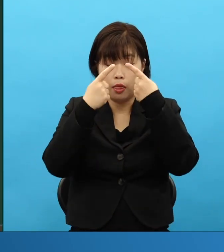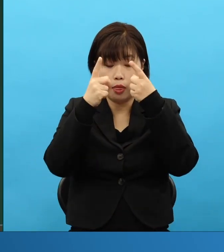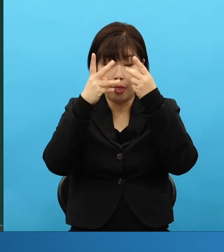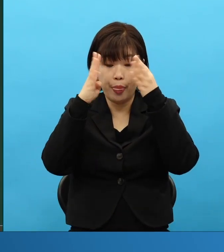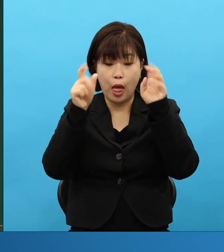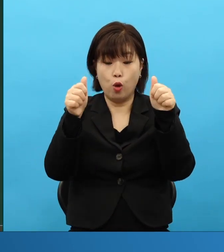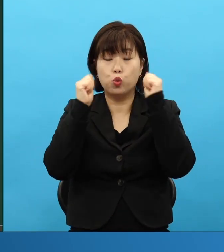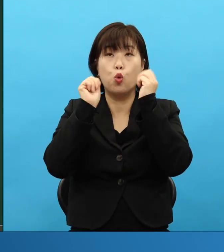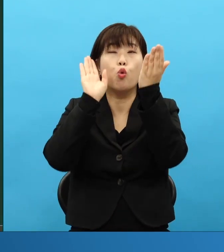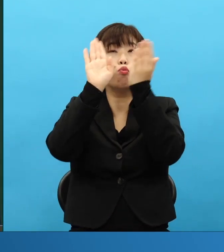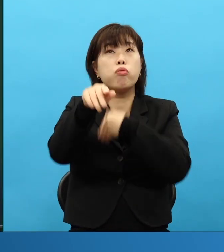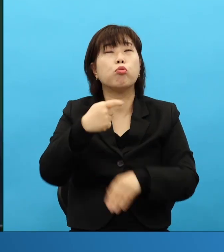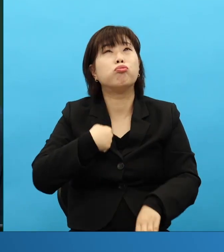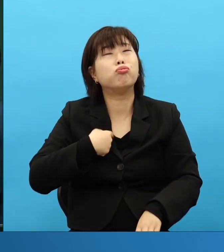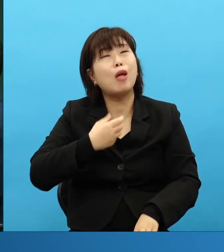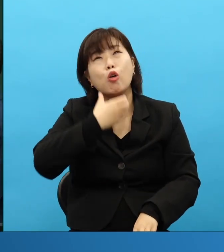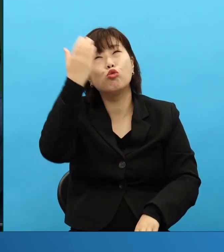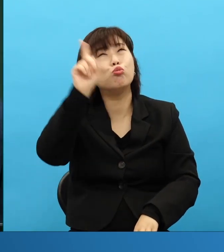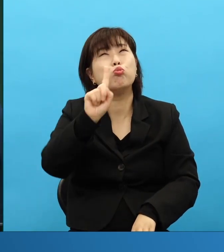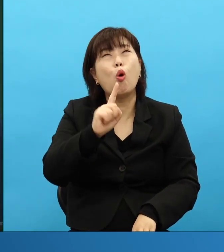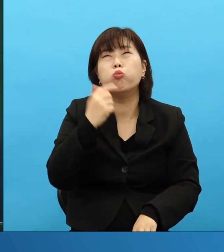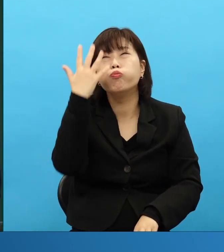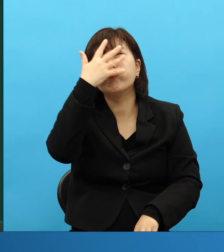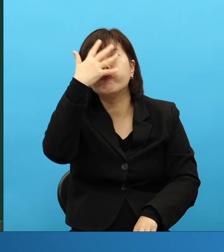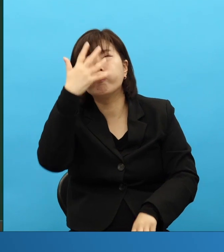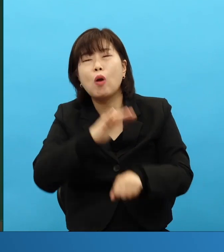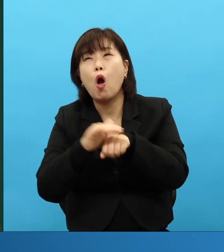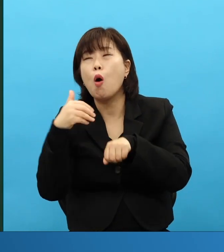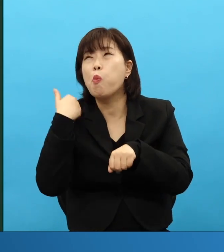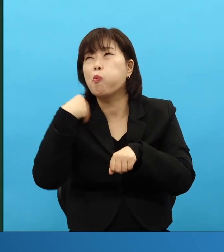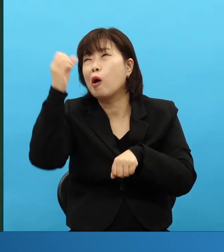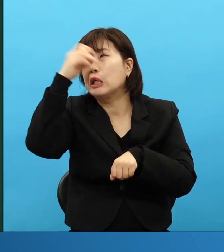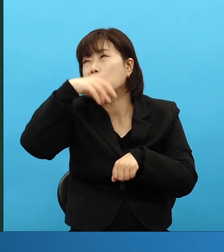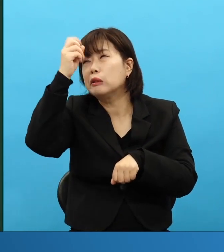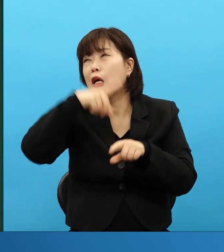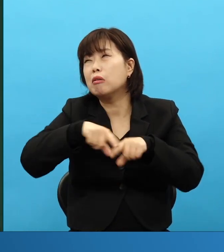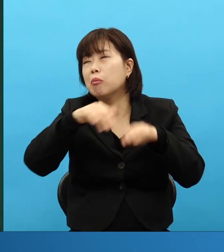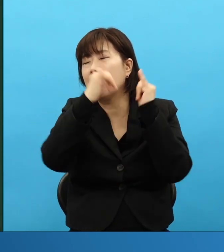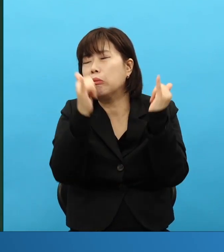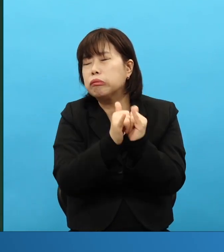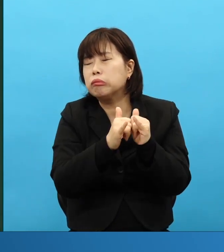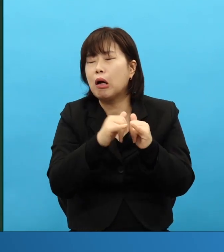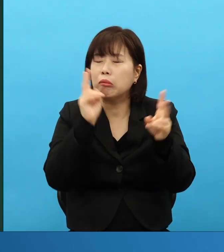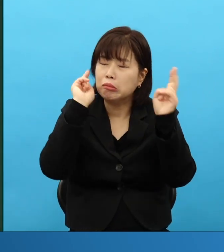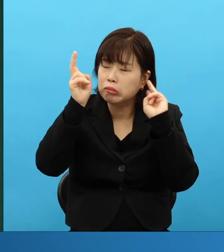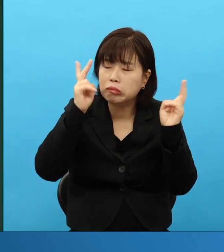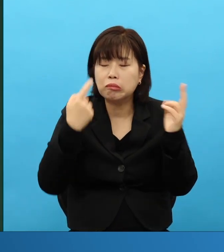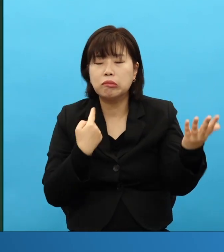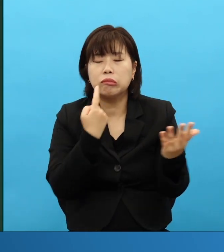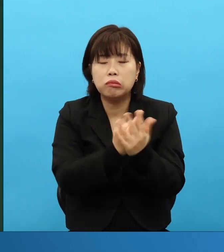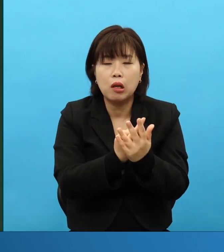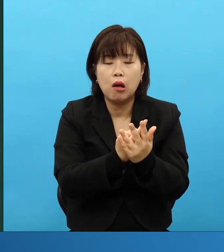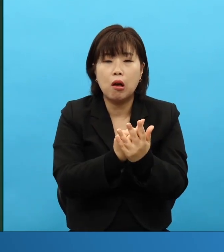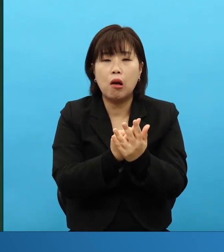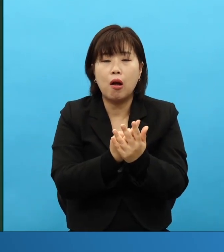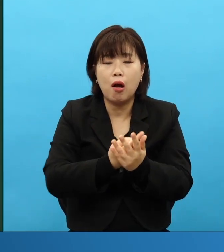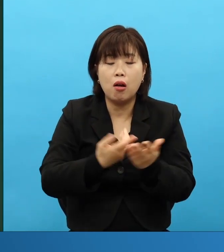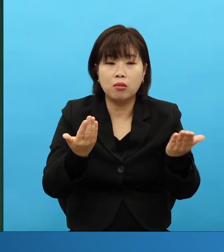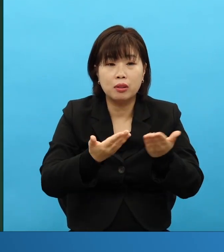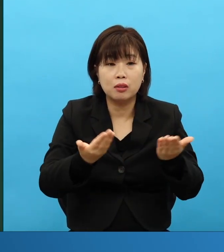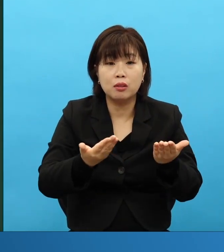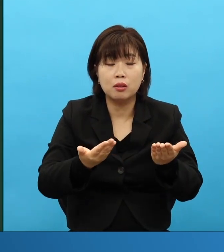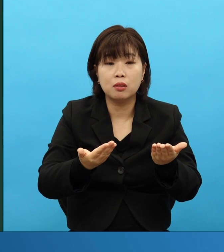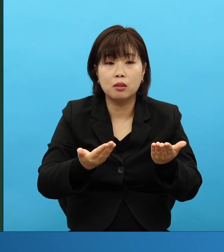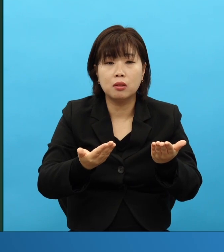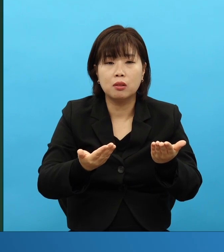people are graduating from college and they still haven't found their talent. They have to go elsewhere. 얼마나 기도를 안 했으면요. That they didn't pray at all. Then. 불신자는 당연히 기도 모르니까. That